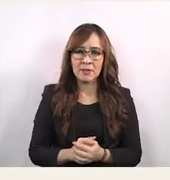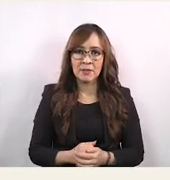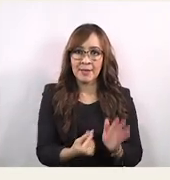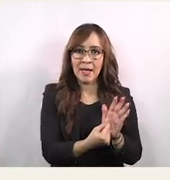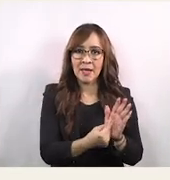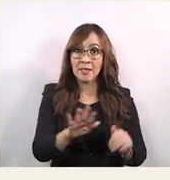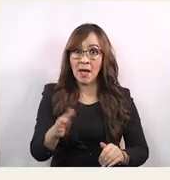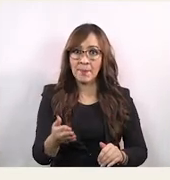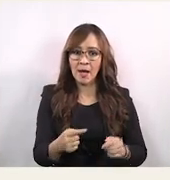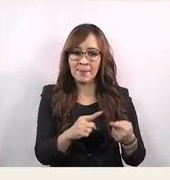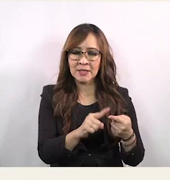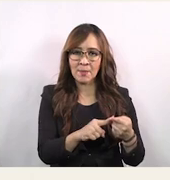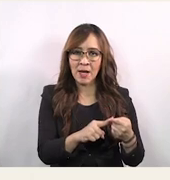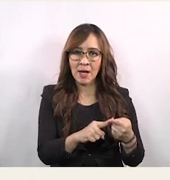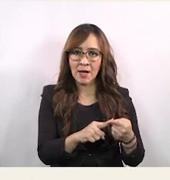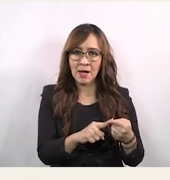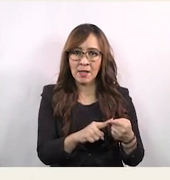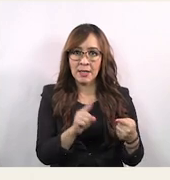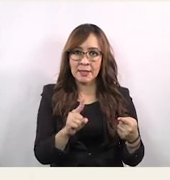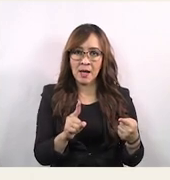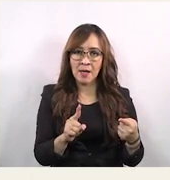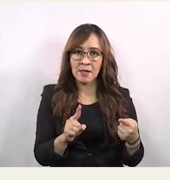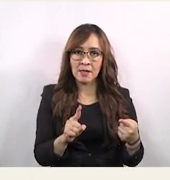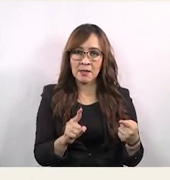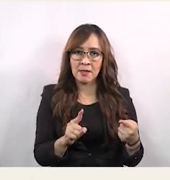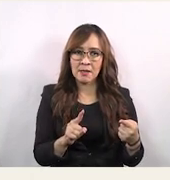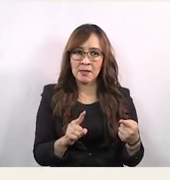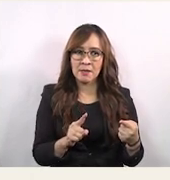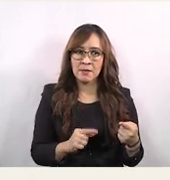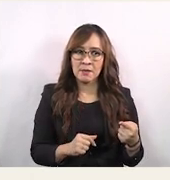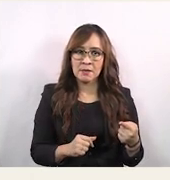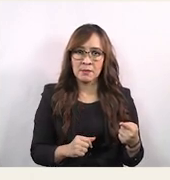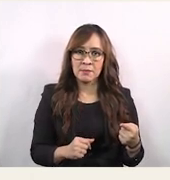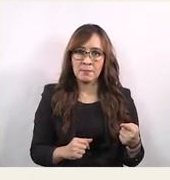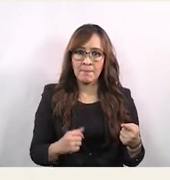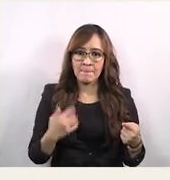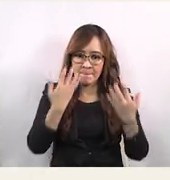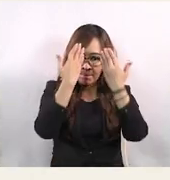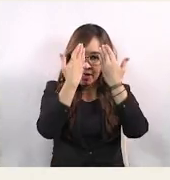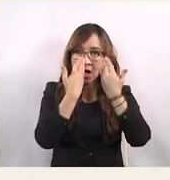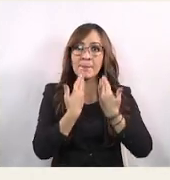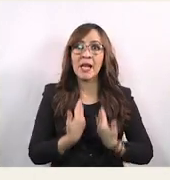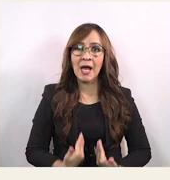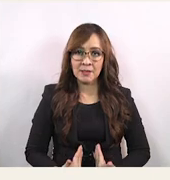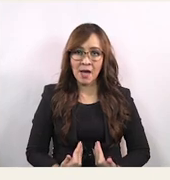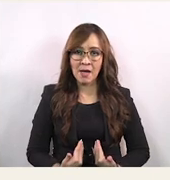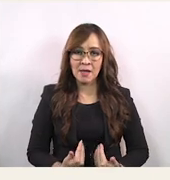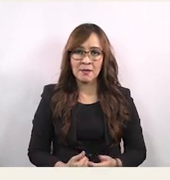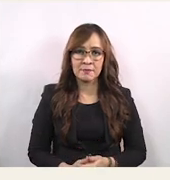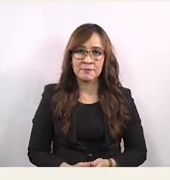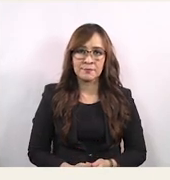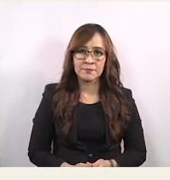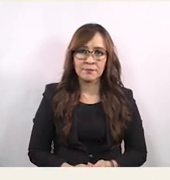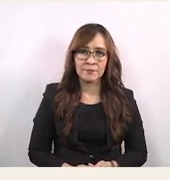ngepet memperdaya dengan pesonanya cemburu dengan outward appearance nya Ya